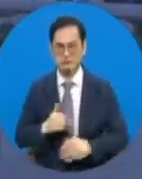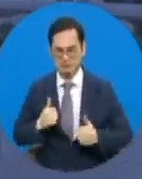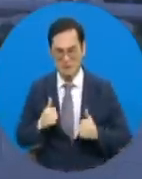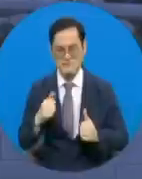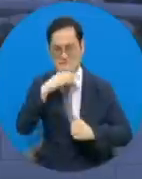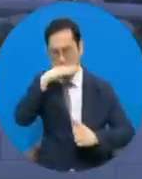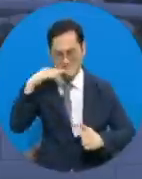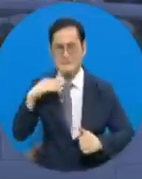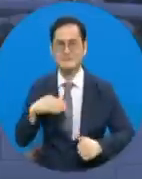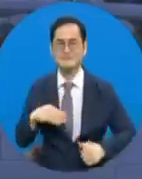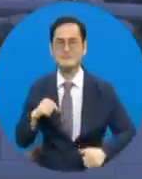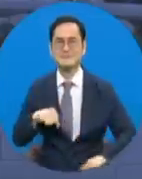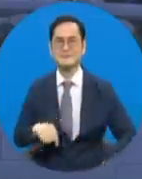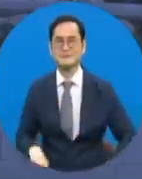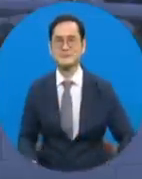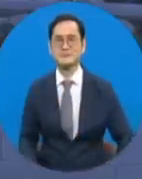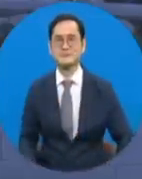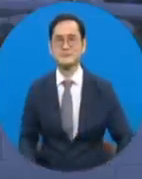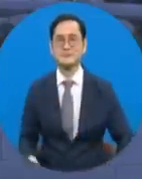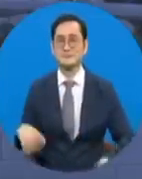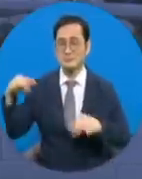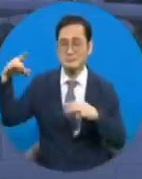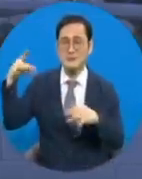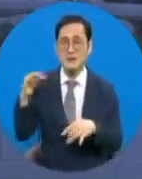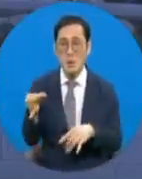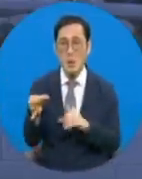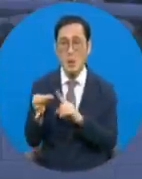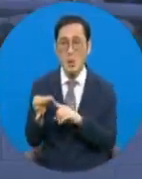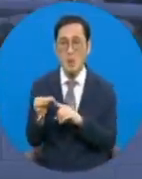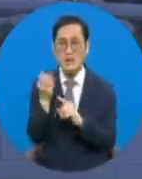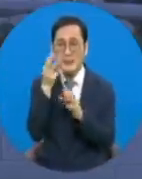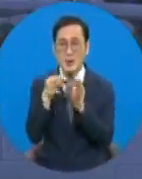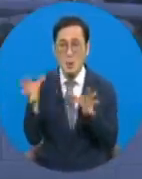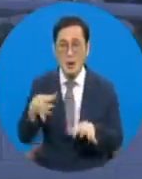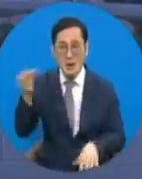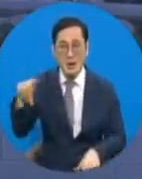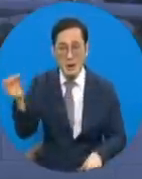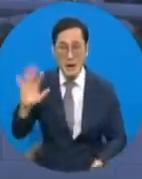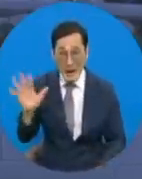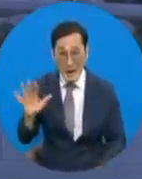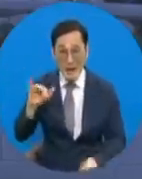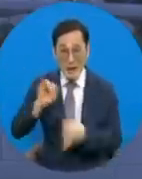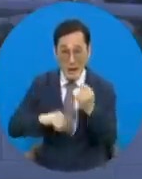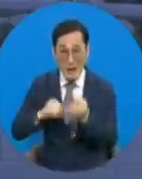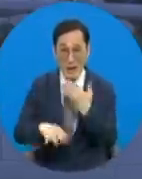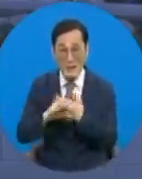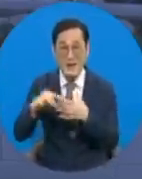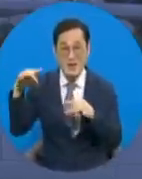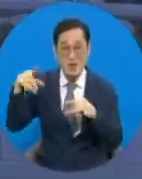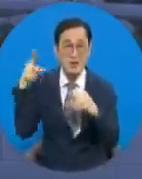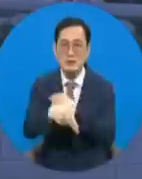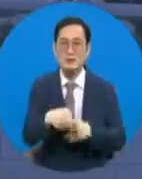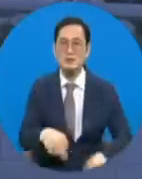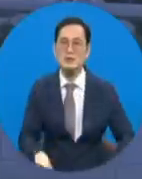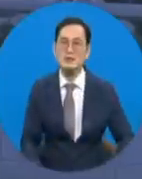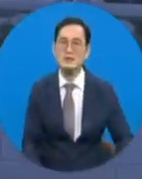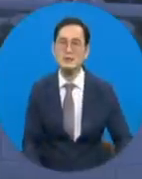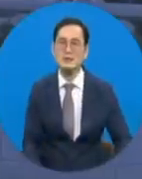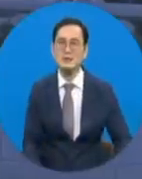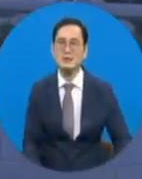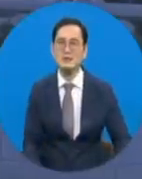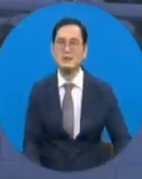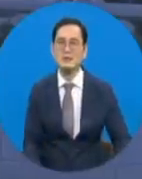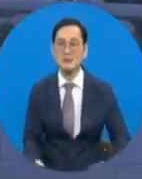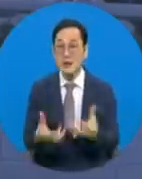3개월 안에 안 내면, 3개월간 안 내면은 전기가 끊길 수도 있습니다. 이게 강제 수단인 거죠. 분리징수가 될 경우에는 이런 강제